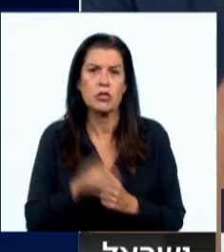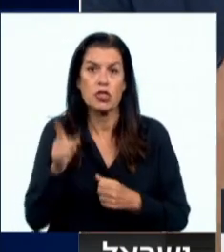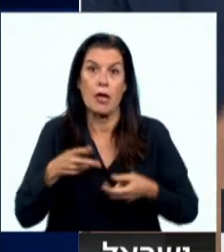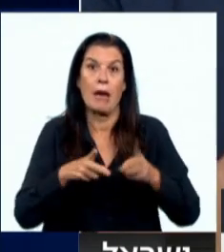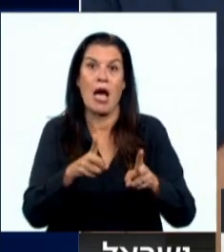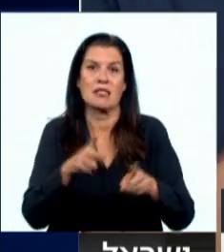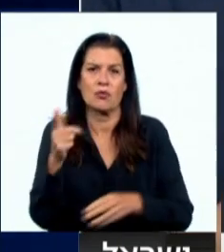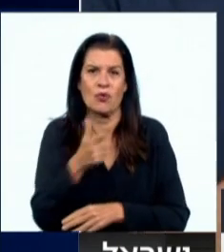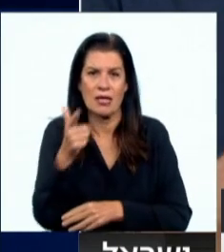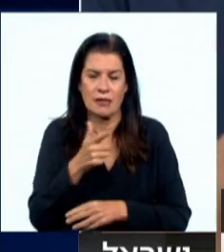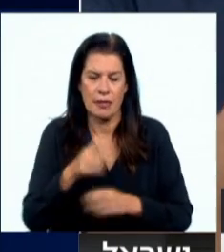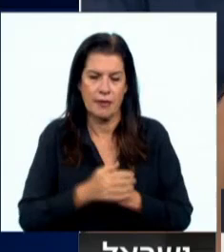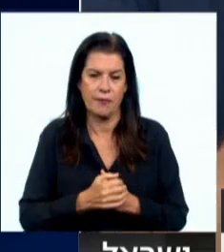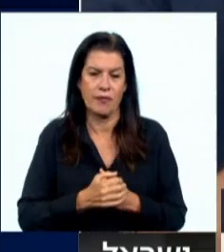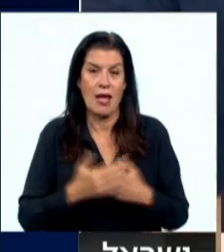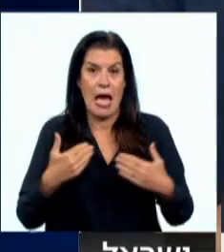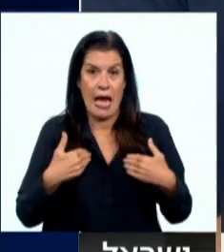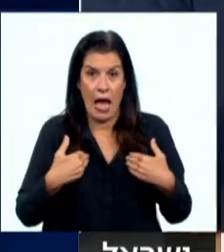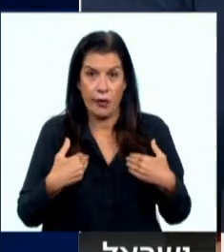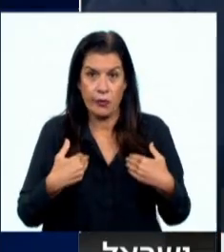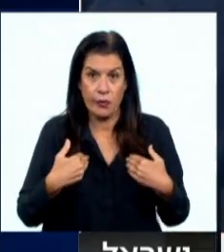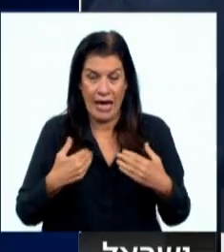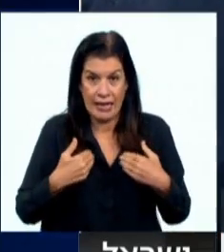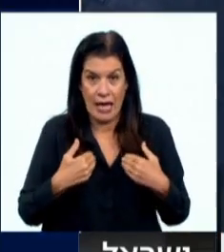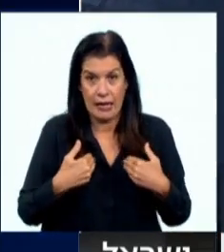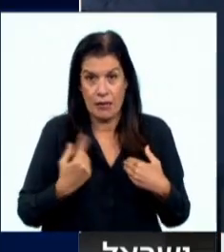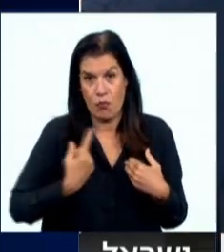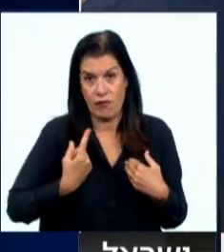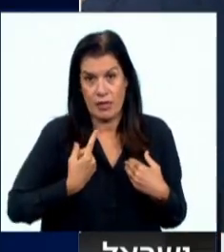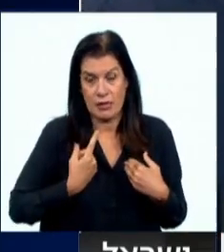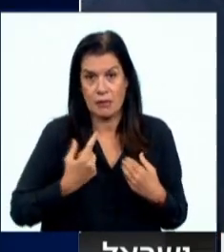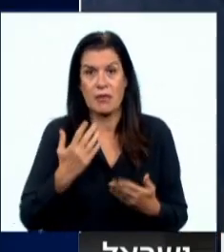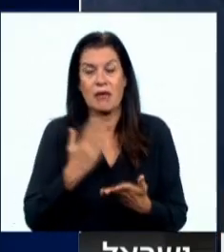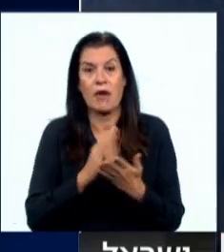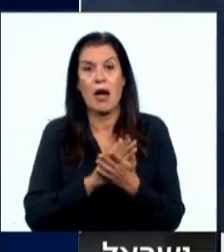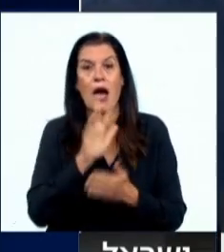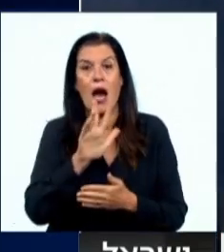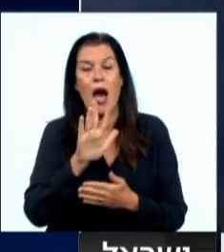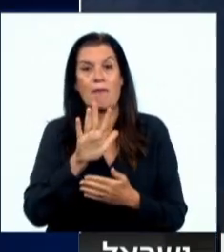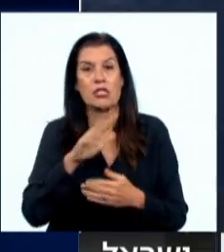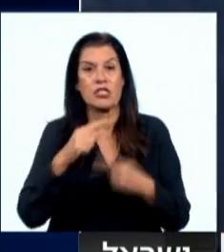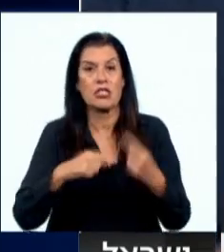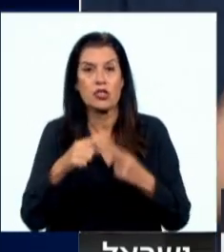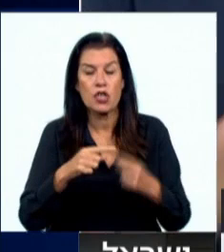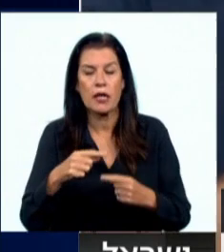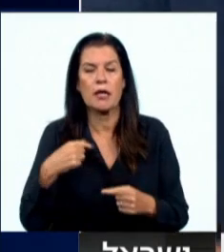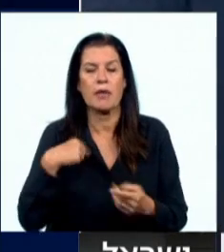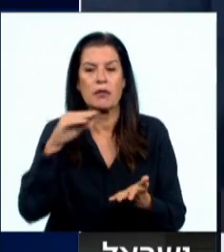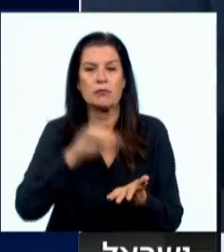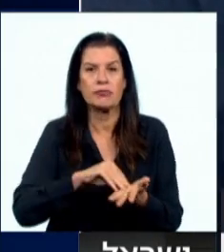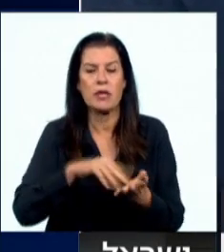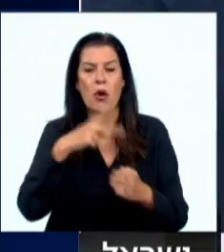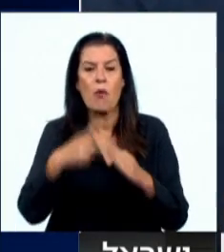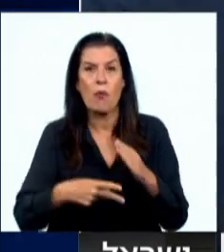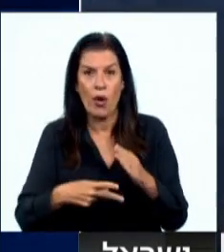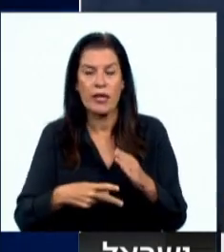בשם פורום קטן, אני עצמי עסקתי כבר 15 שנים בתיעוד דור תש"ח, פרויקט תיעוד של דור תש"ח. ויש פרויקט תיעוד של ששת